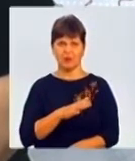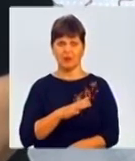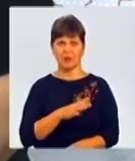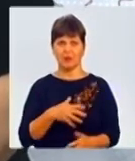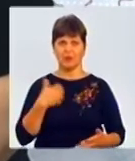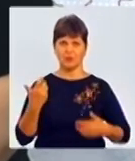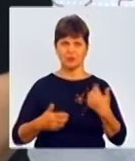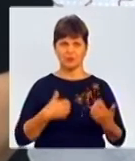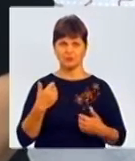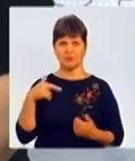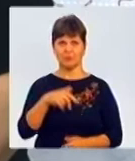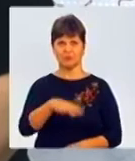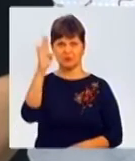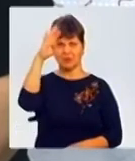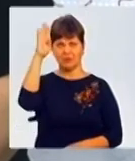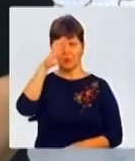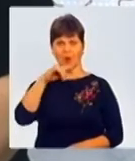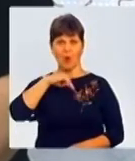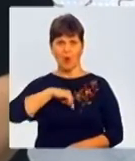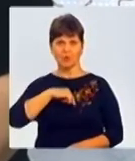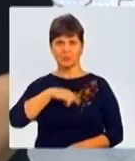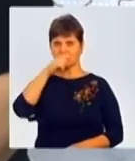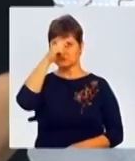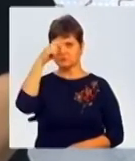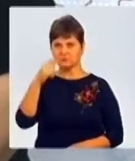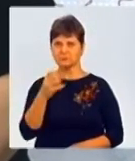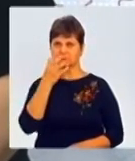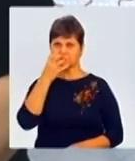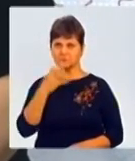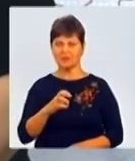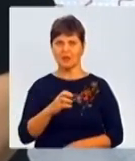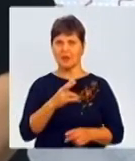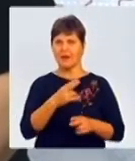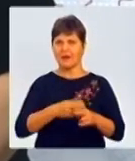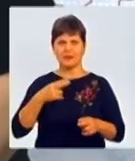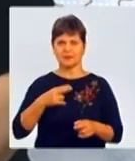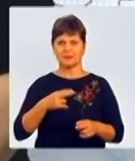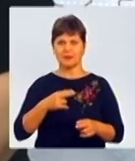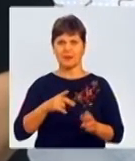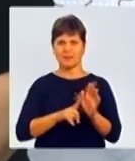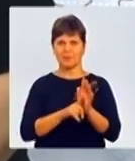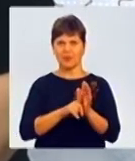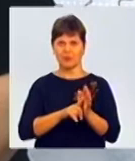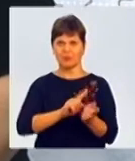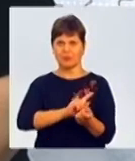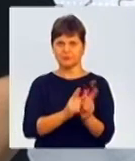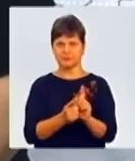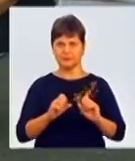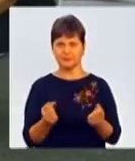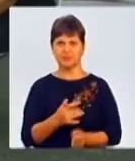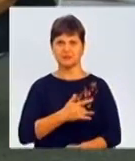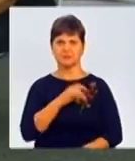розділася, пішла у воду. Організм перегрітий, стається різкий перепад температури тіла, зупиняється